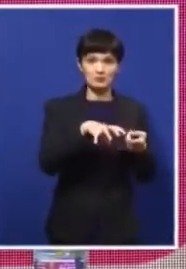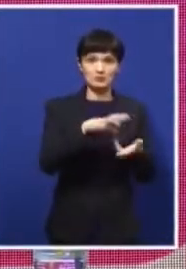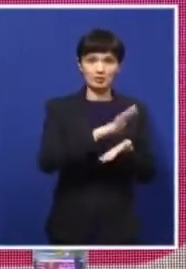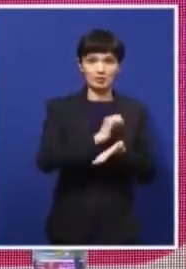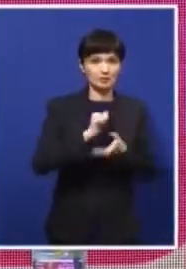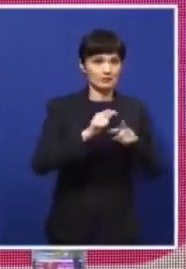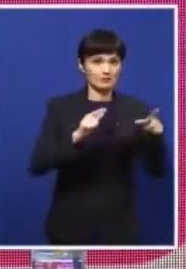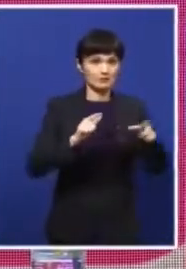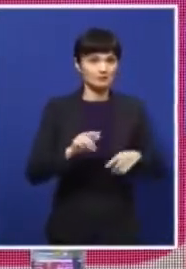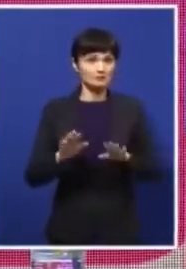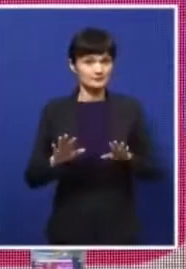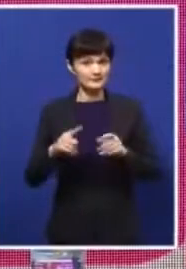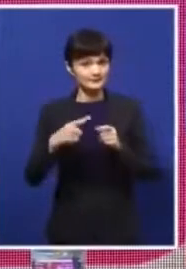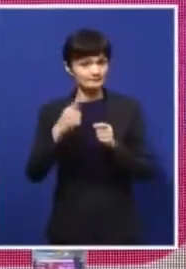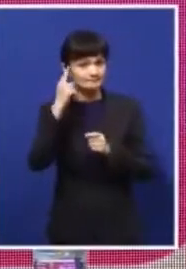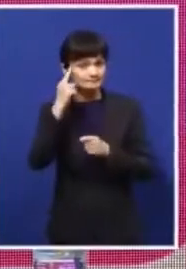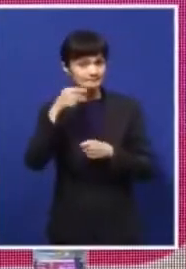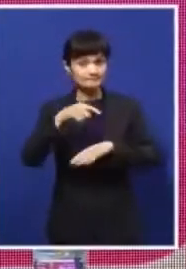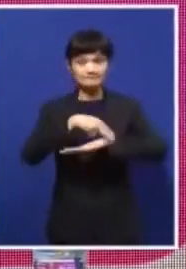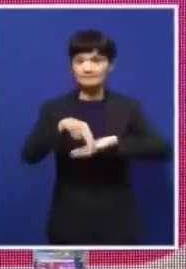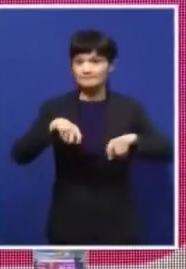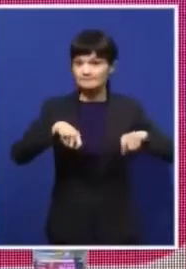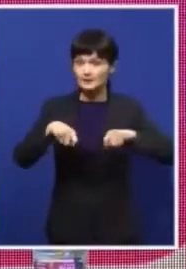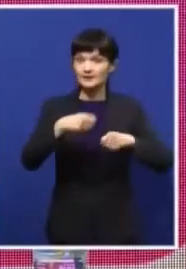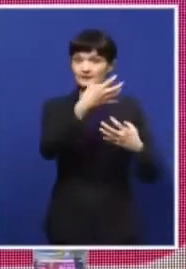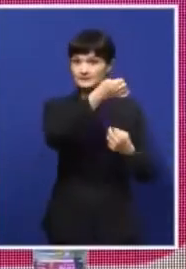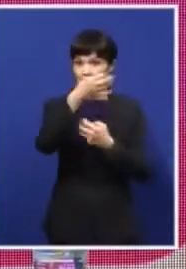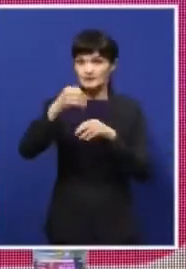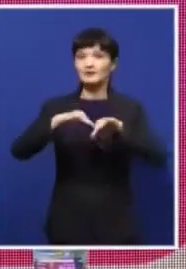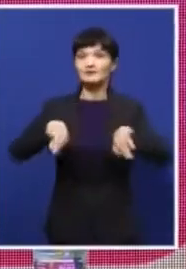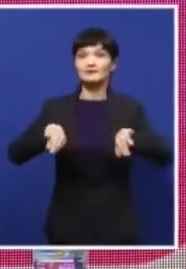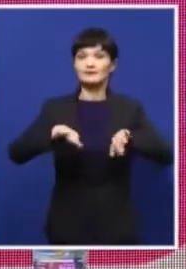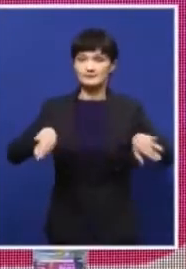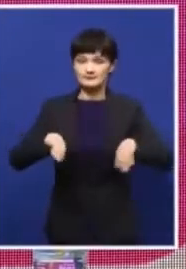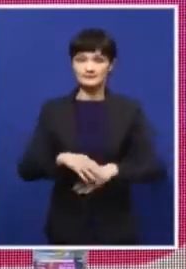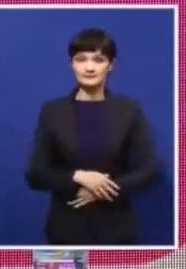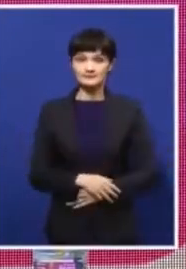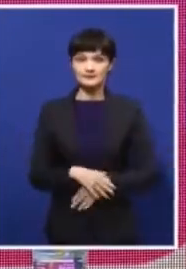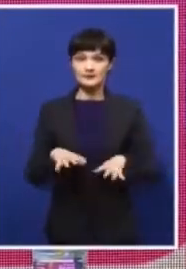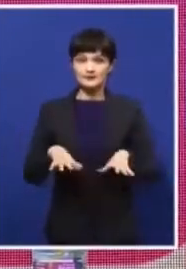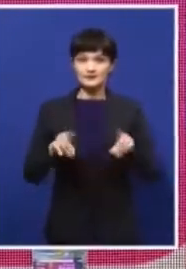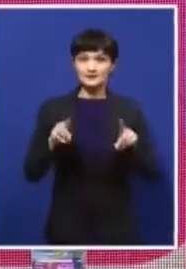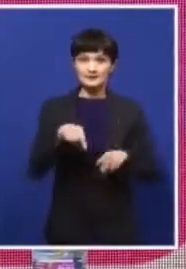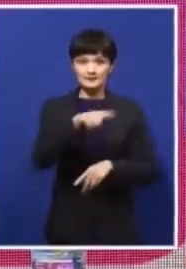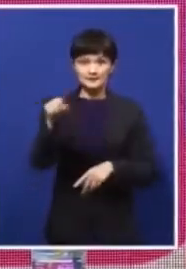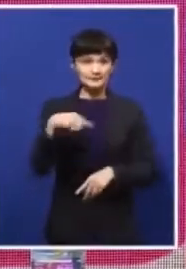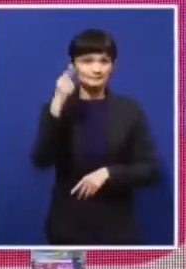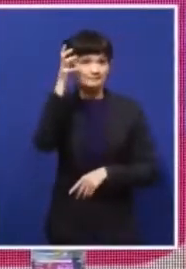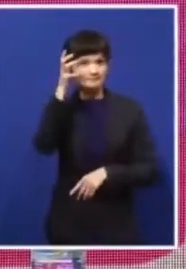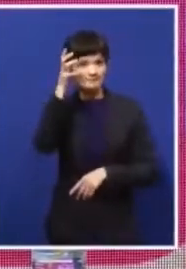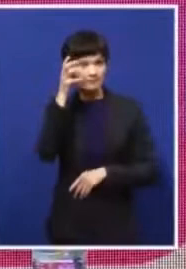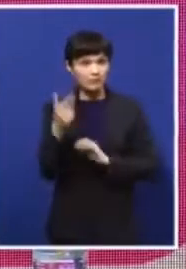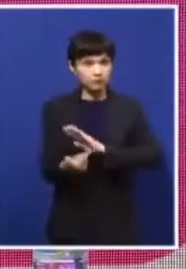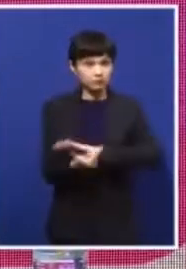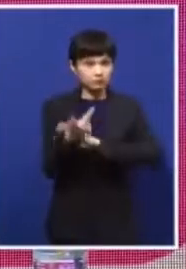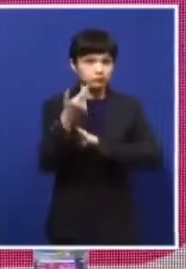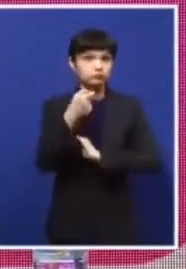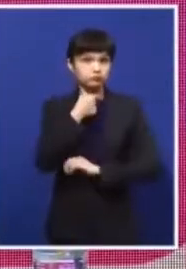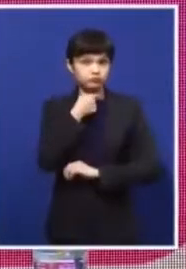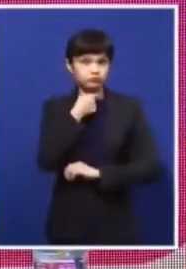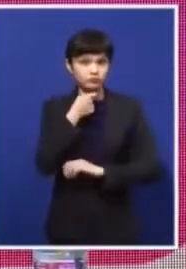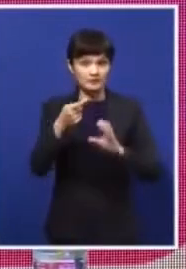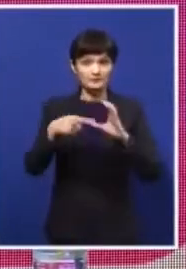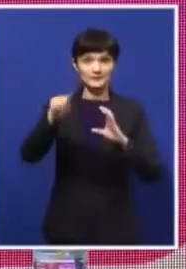间上面去让它错开，让一开始就是一定大家会想要先领到的这个是由上一页